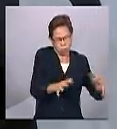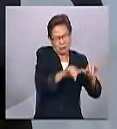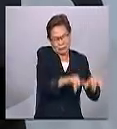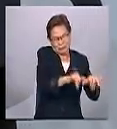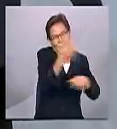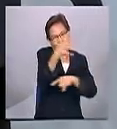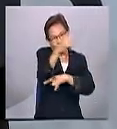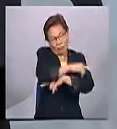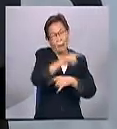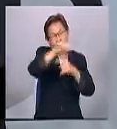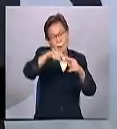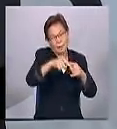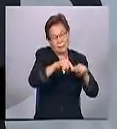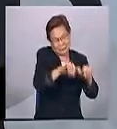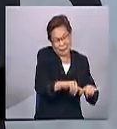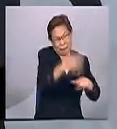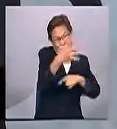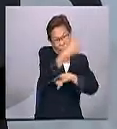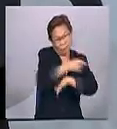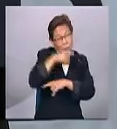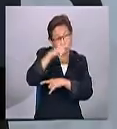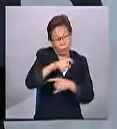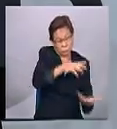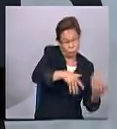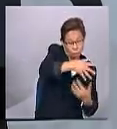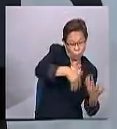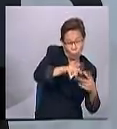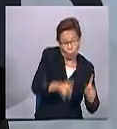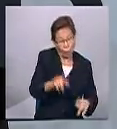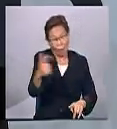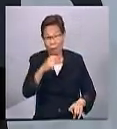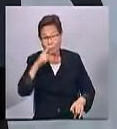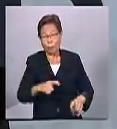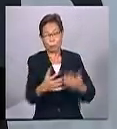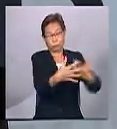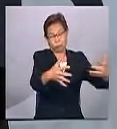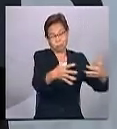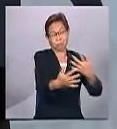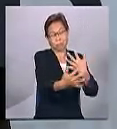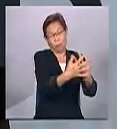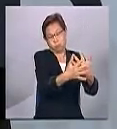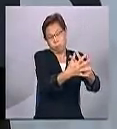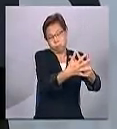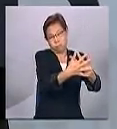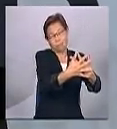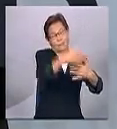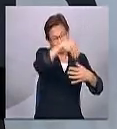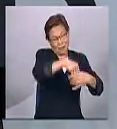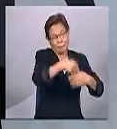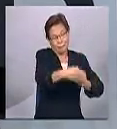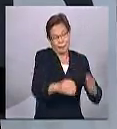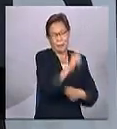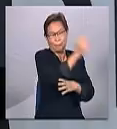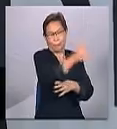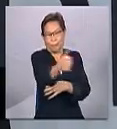Dan bila dikuarantin, mereka tak sepatutnya bercampur dengan orang lain. Mereka dikurung ataupun dikuarantin dalam bilik